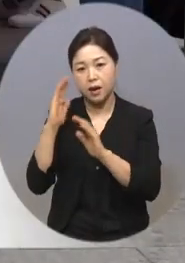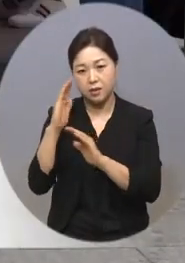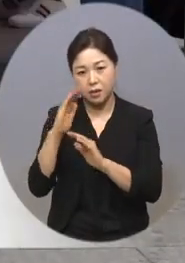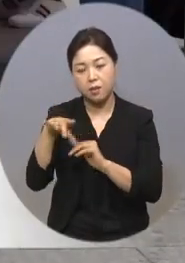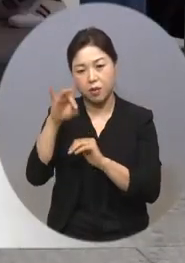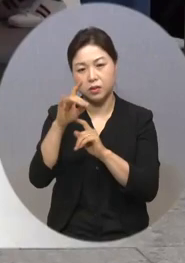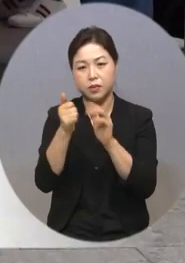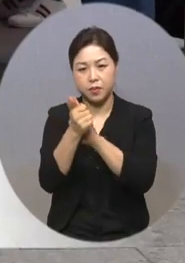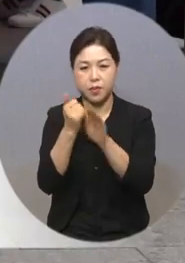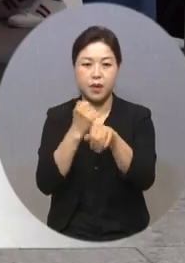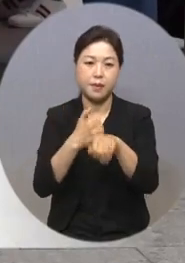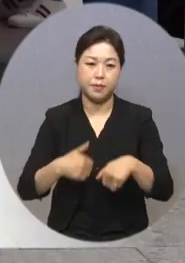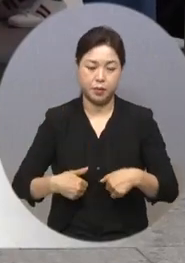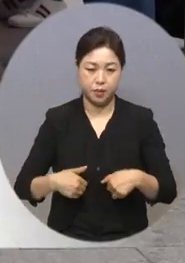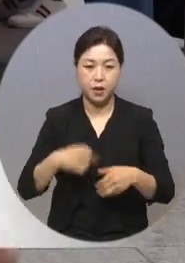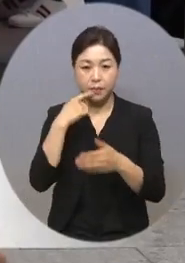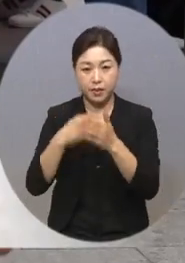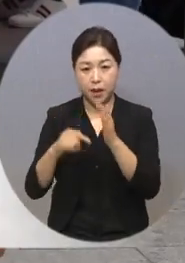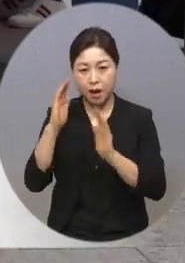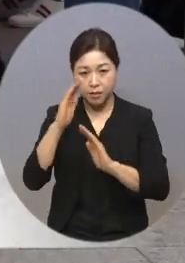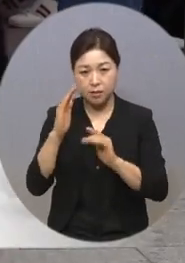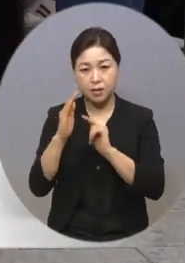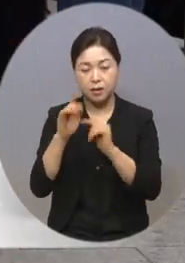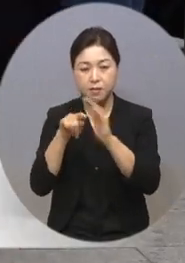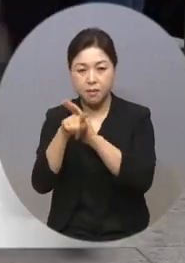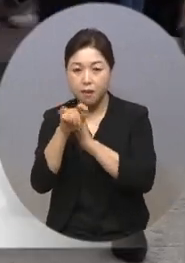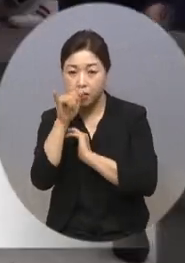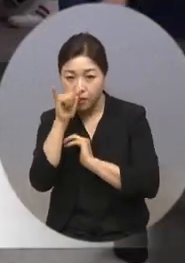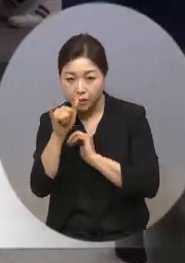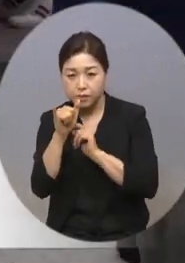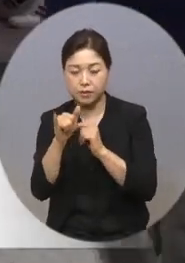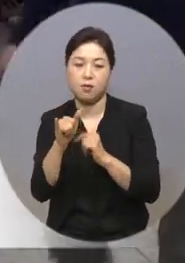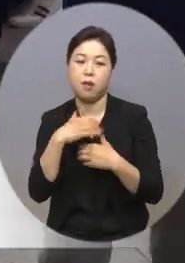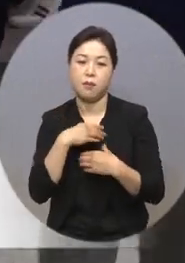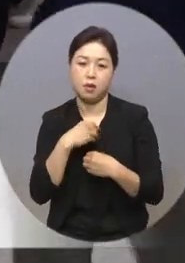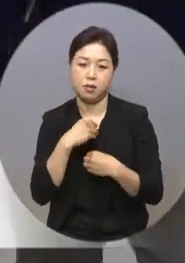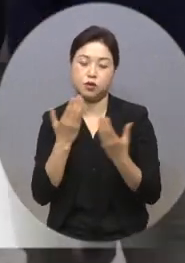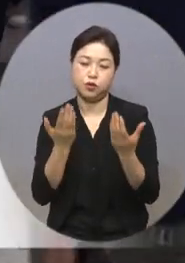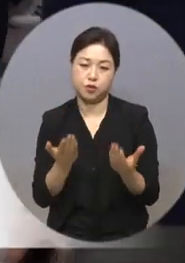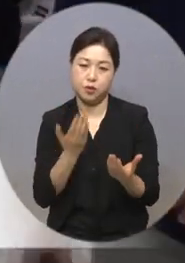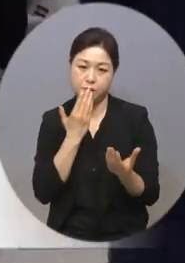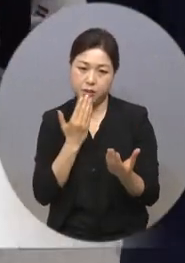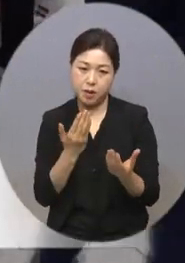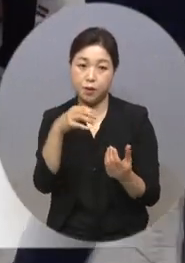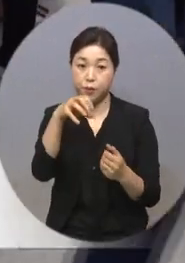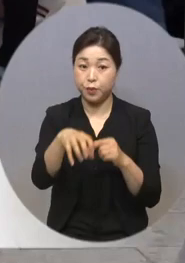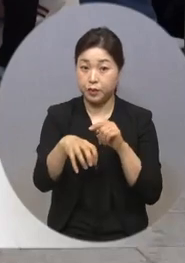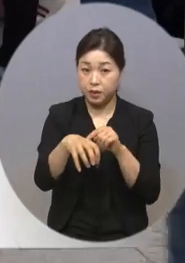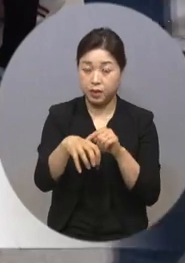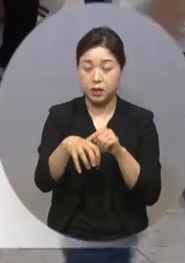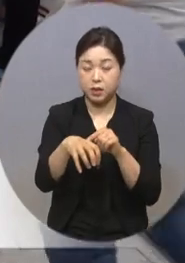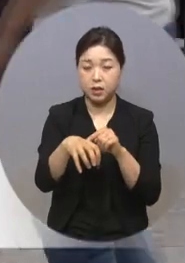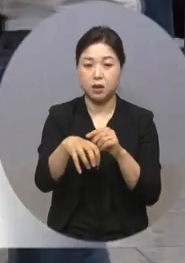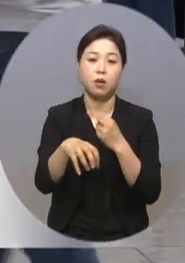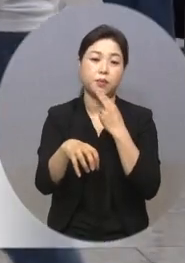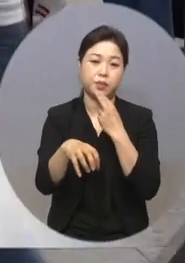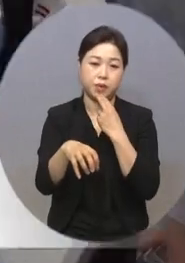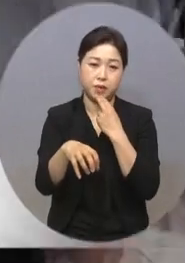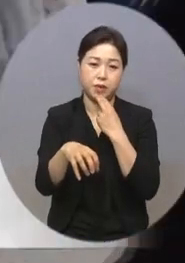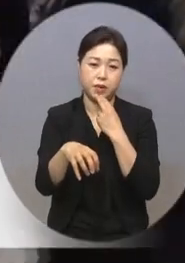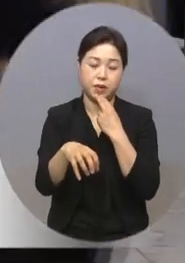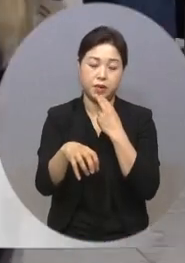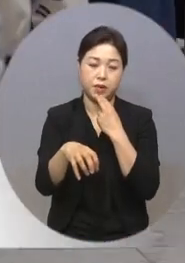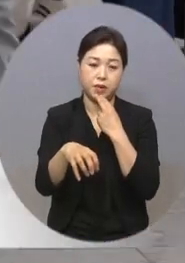현재 p 학생들이 찾아갈 수 있는 어 갈 수 있는 편이 가서 쉴 수 있는 그런 공간 조차도